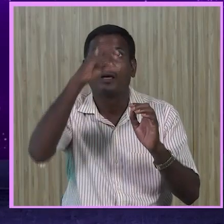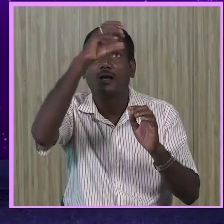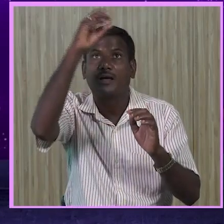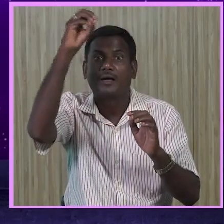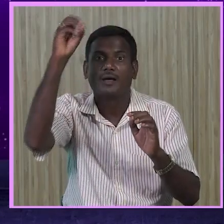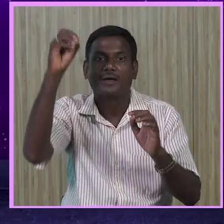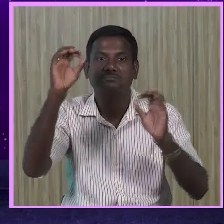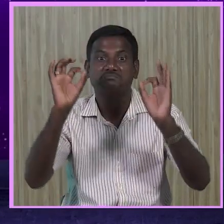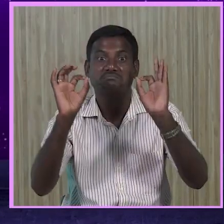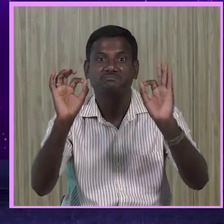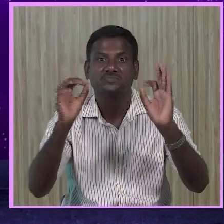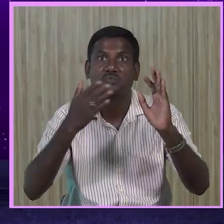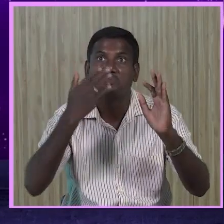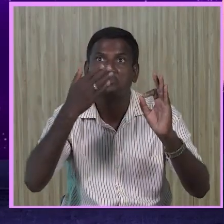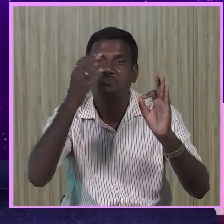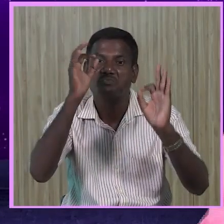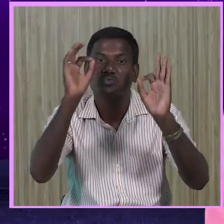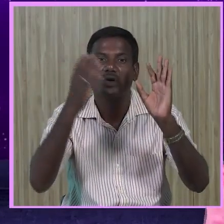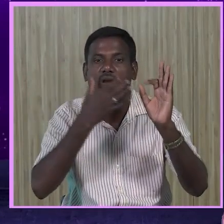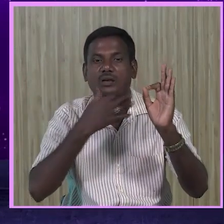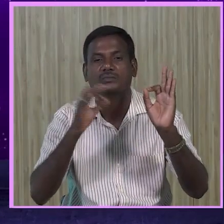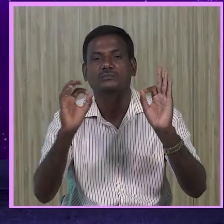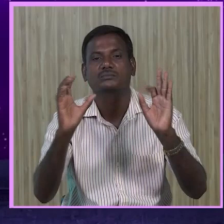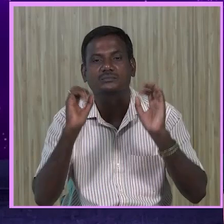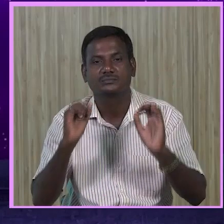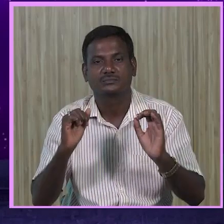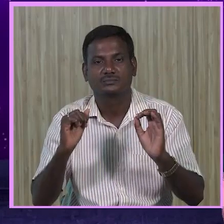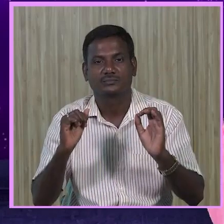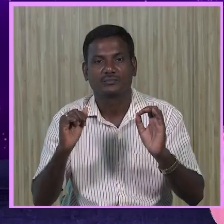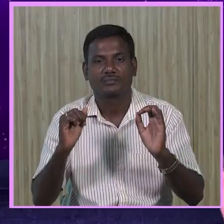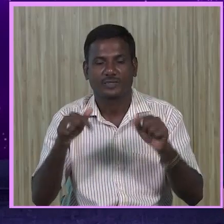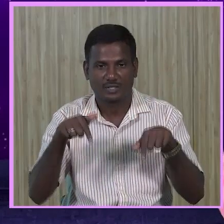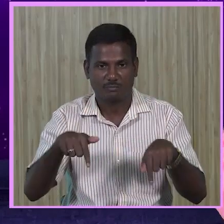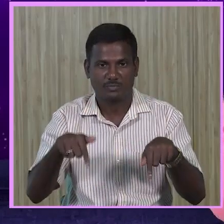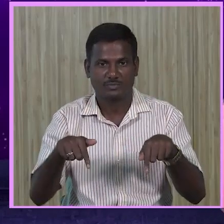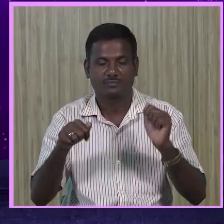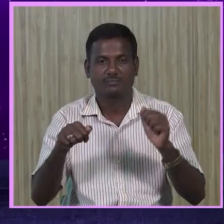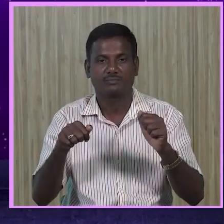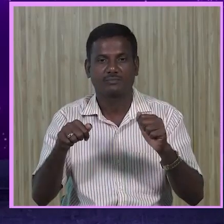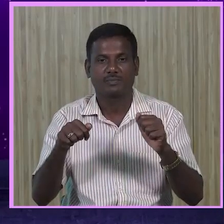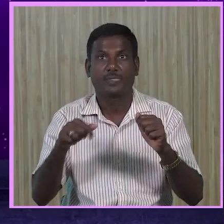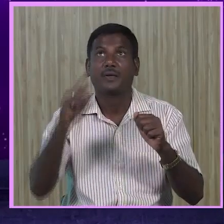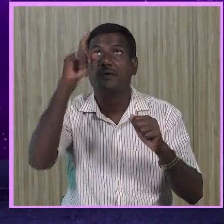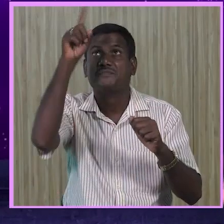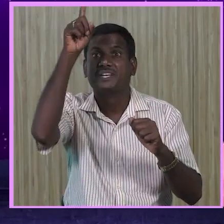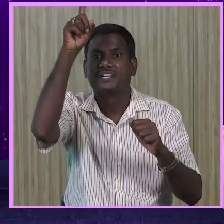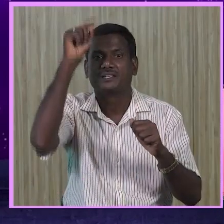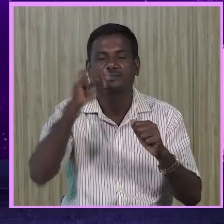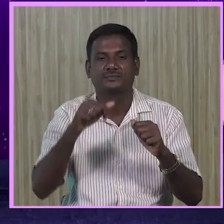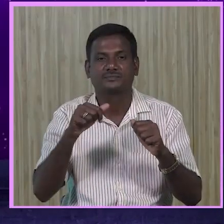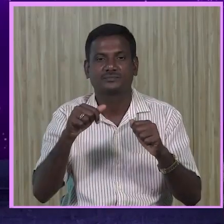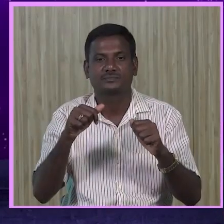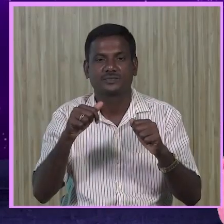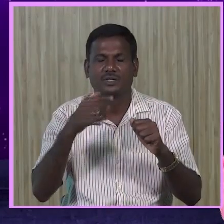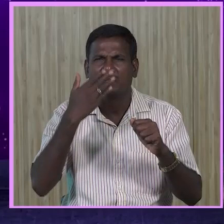ஜொலிப்பு வர்ணிக்க முடியாத அளவுக்கு அழகாக இருக்கும். இப்படி விண்ணில்